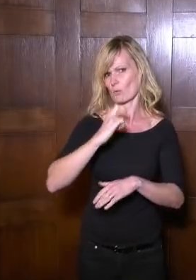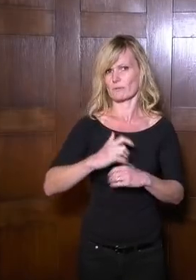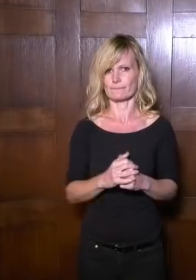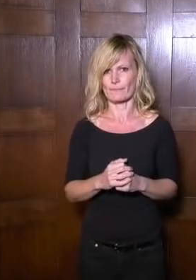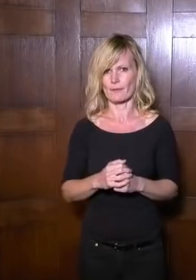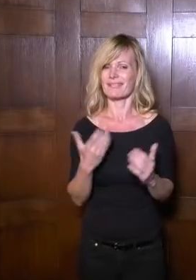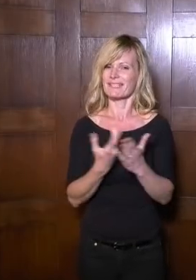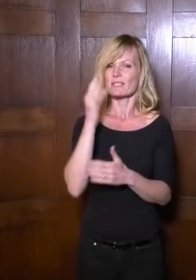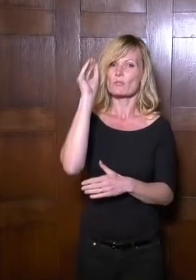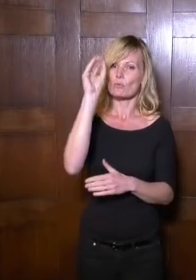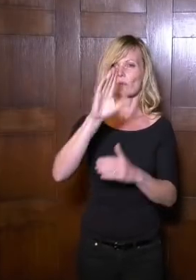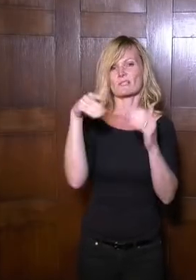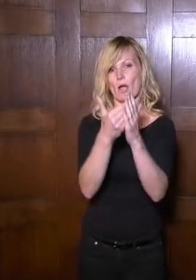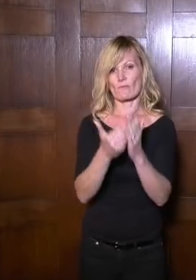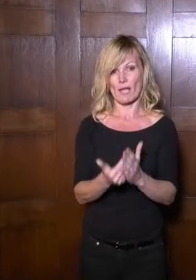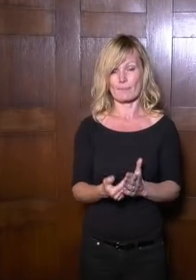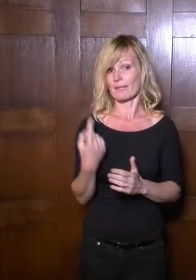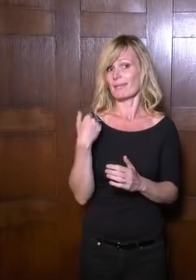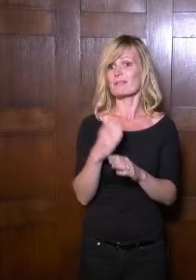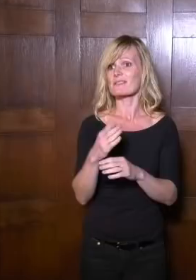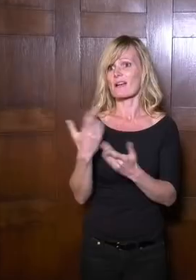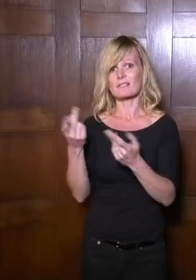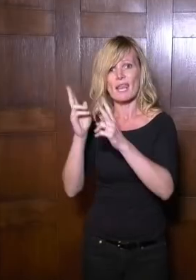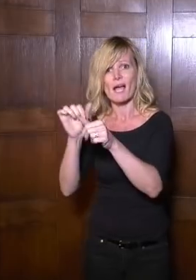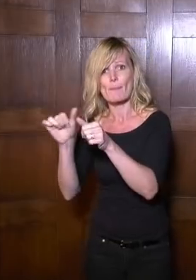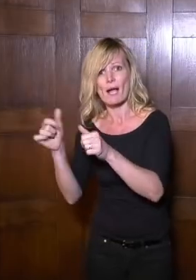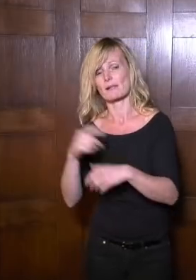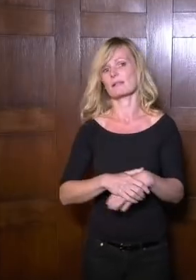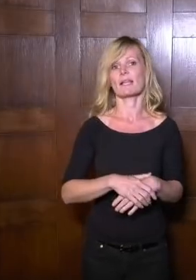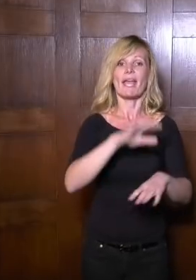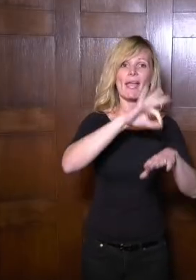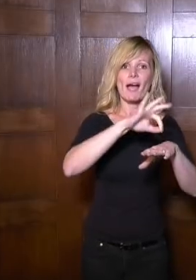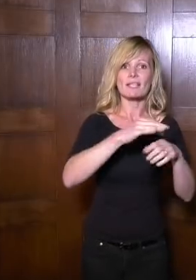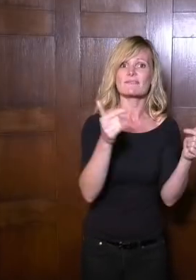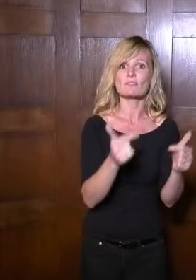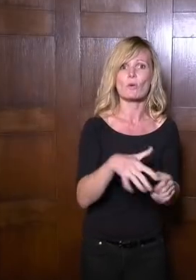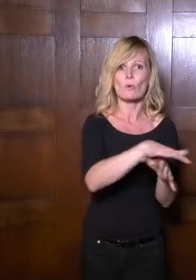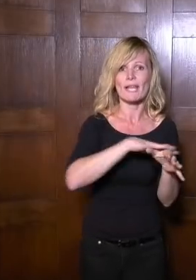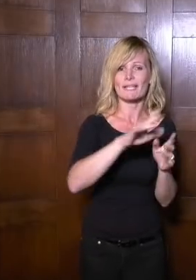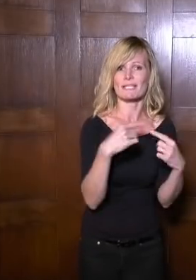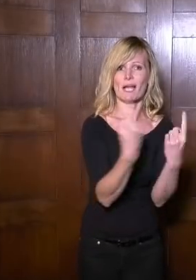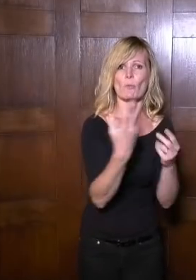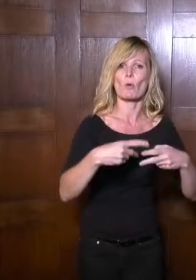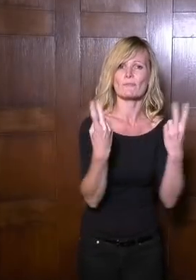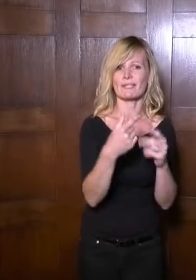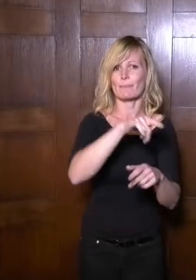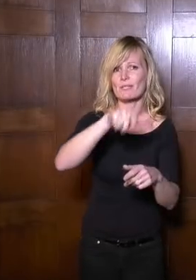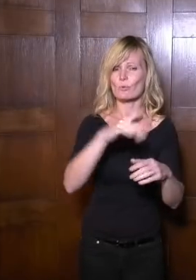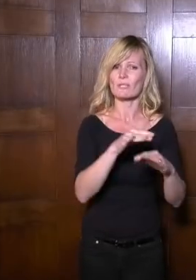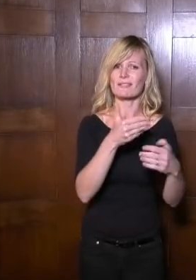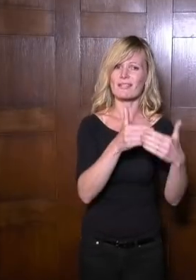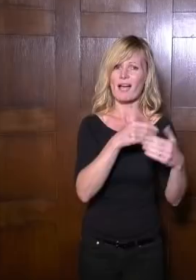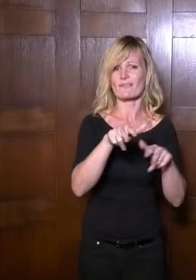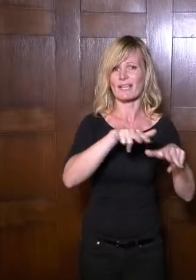diese Zukunftsaufgaben, Lehrermangel haben Sie angesprochen, Ärzteversorgung im ländlichen Raum, öffentlicher Personennahverkehr, Digitalisierung,